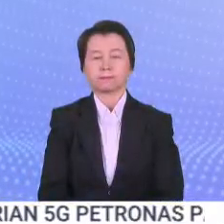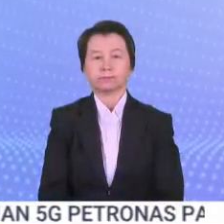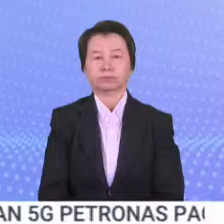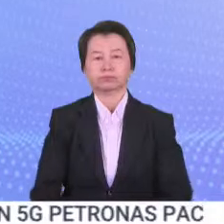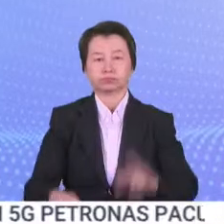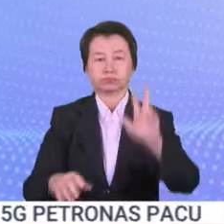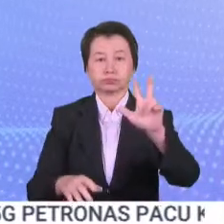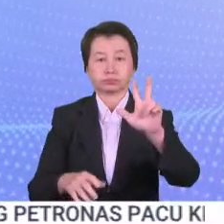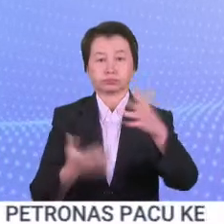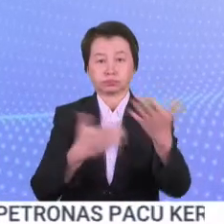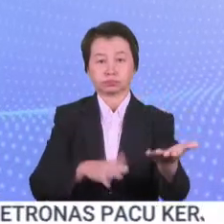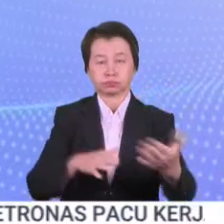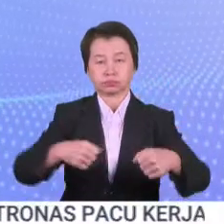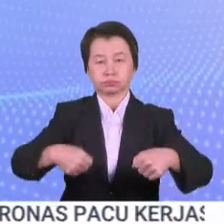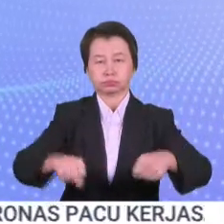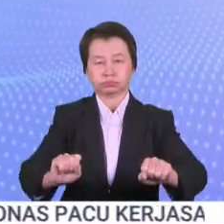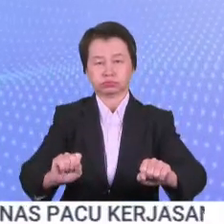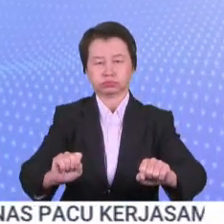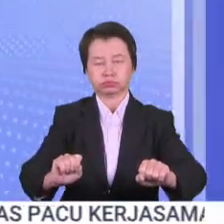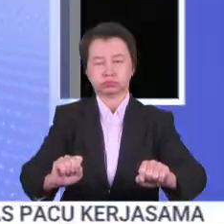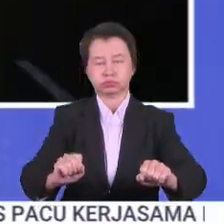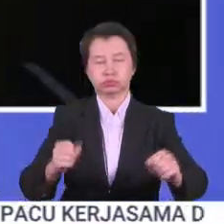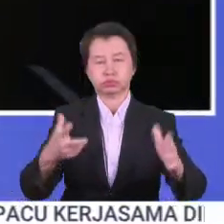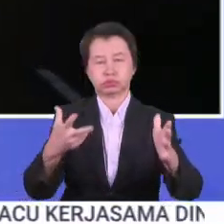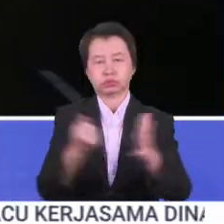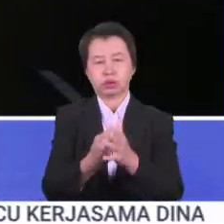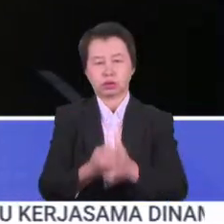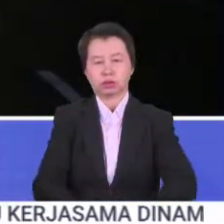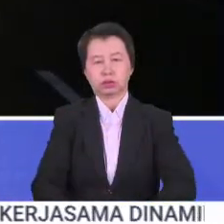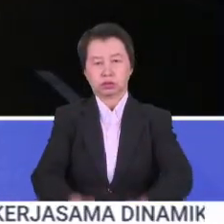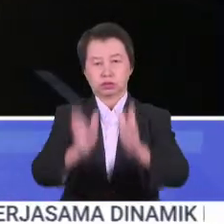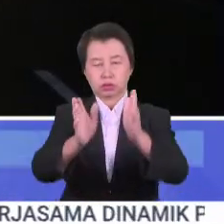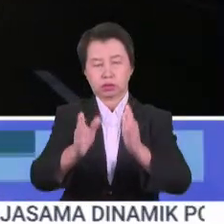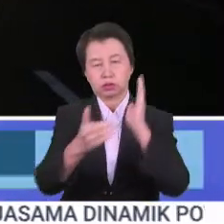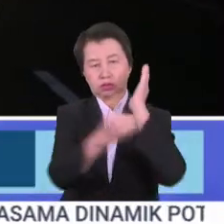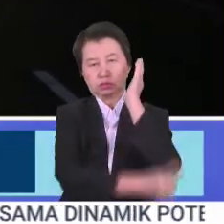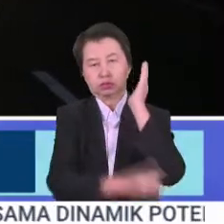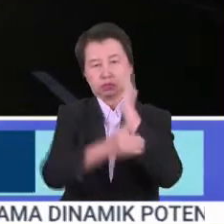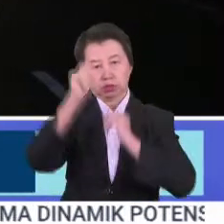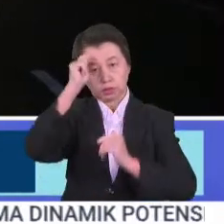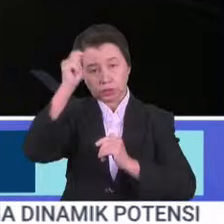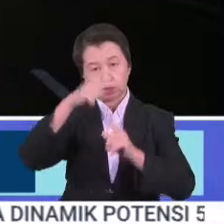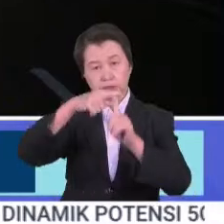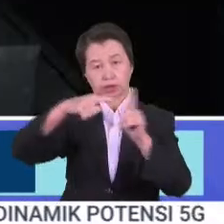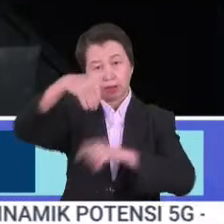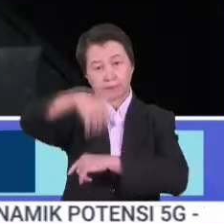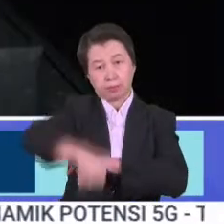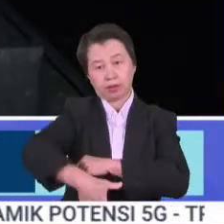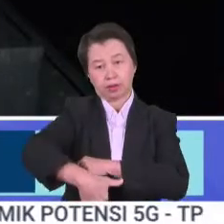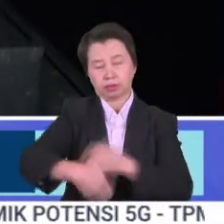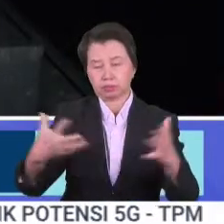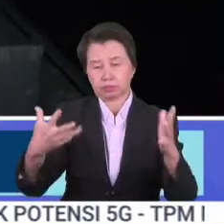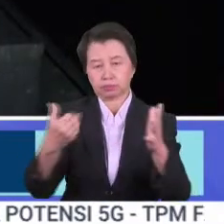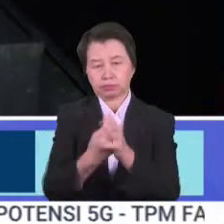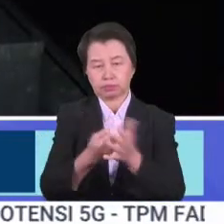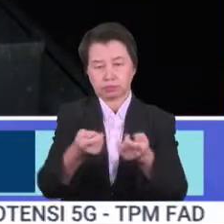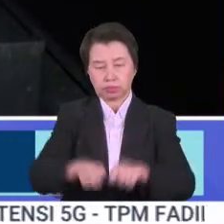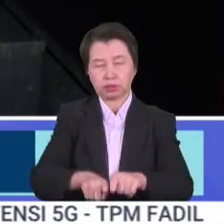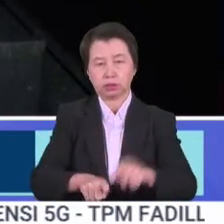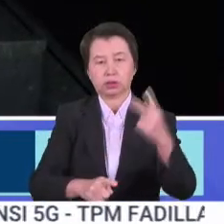Tiga maut selepas motosikal ditunggang terbabit nahas jalan raya di Dungun Terengganu tengah malam tadi. Kemalangan berlaku di